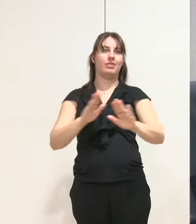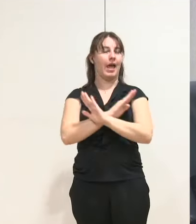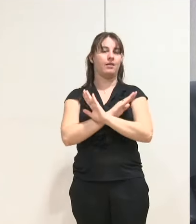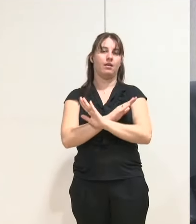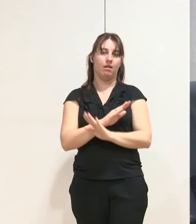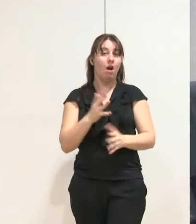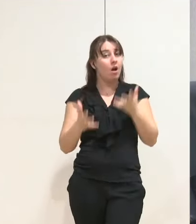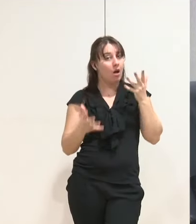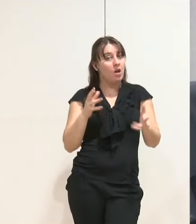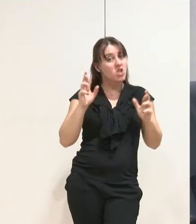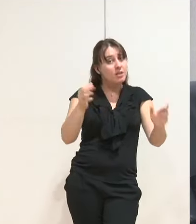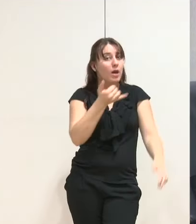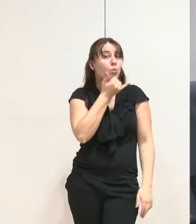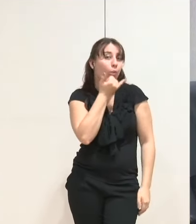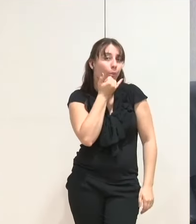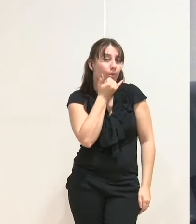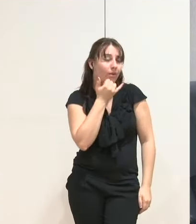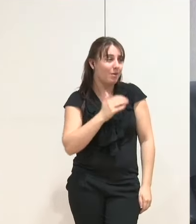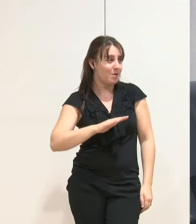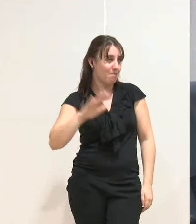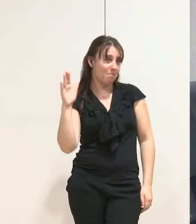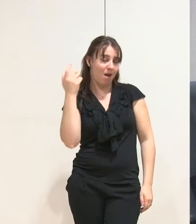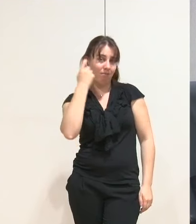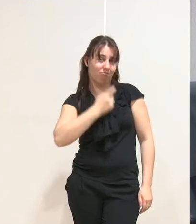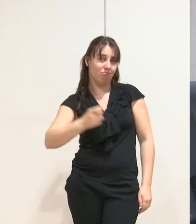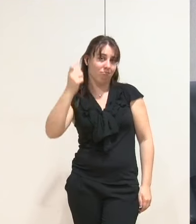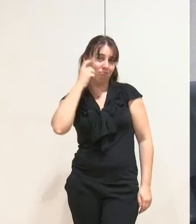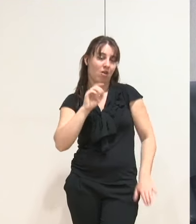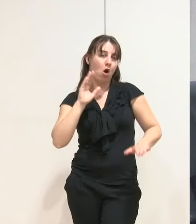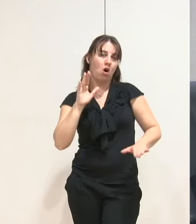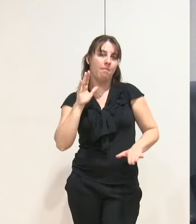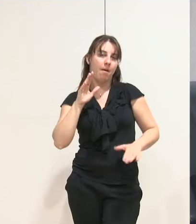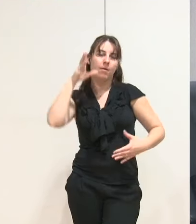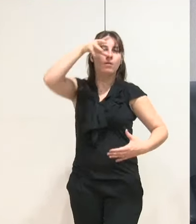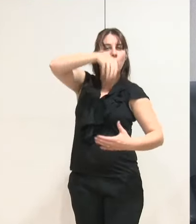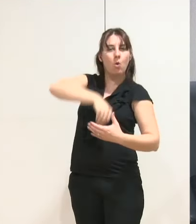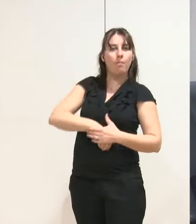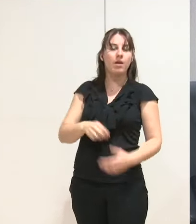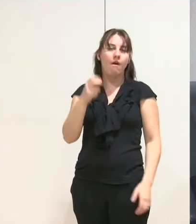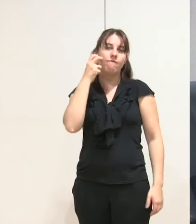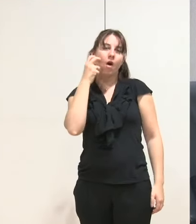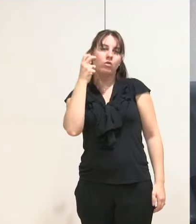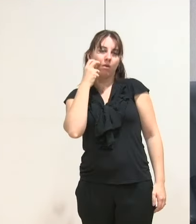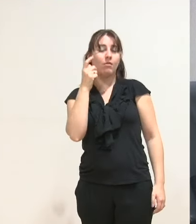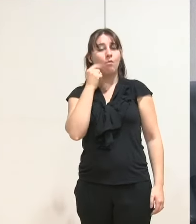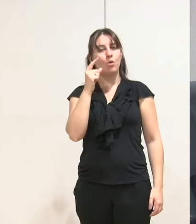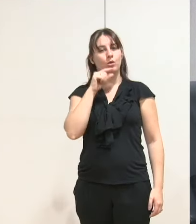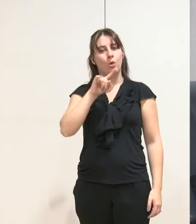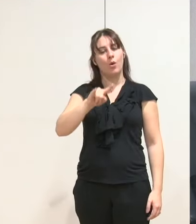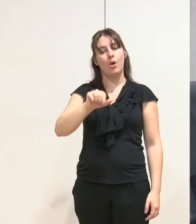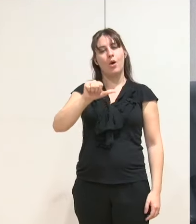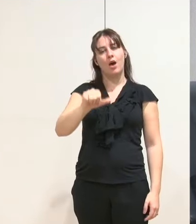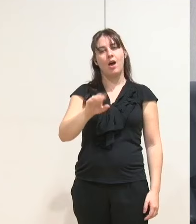trouve que il y a quand même un peu du François Hollande chez Kus fast